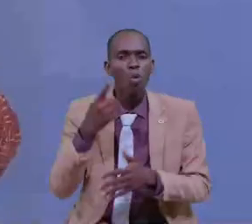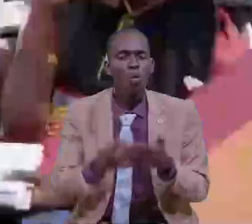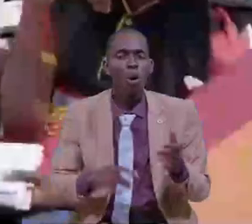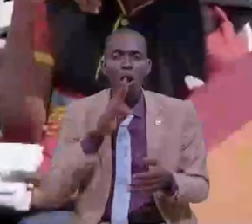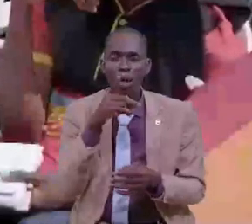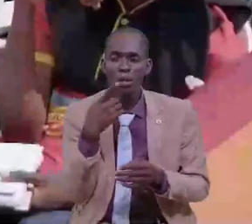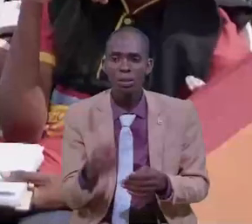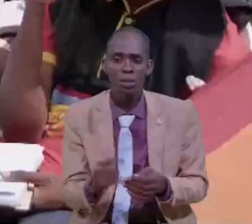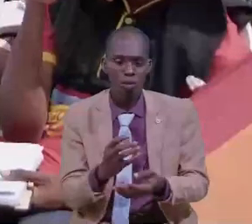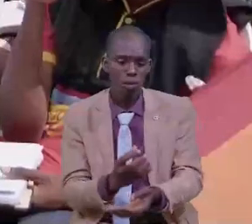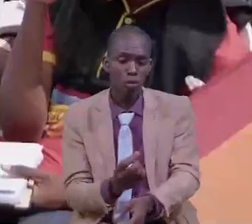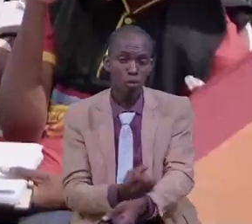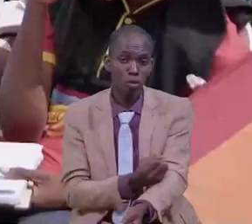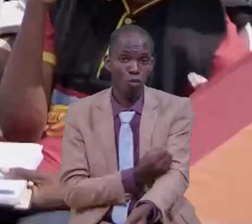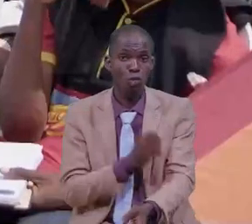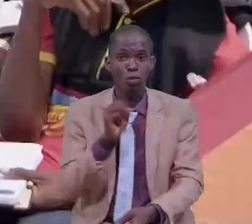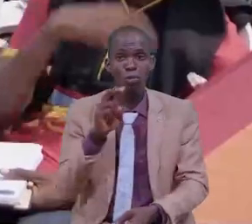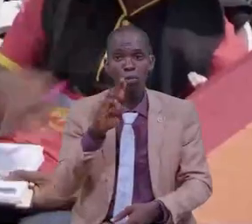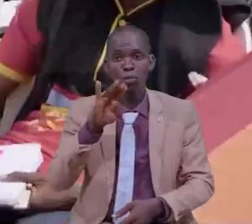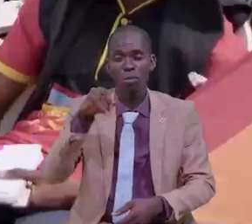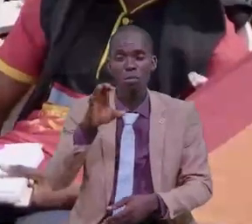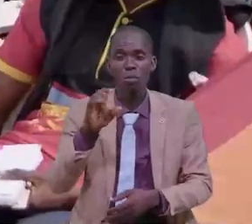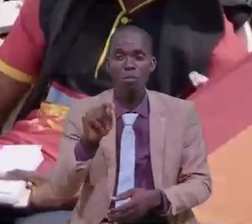les matières qui me conduiront là-bas?